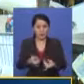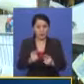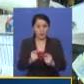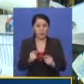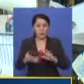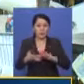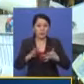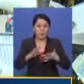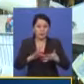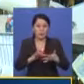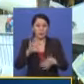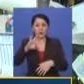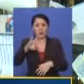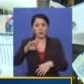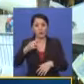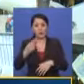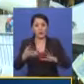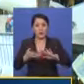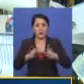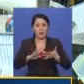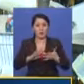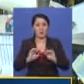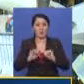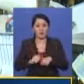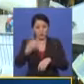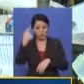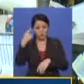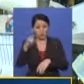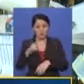департаментінің сайтынан, ведомстваның әлеуметтік желілердегі аккаунттарынан біле аласыздар.